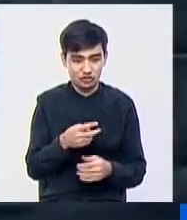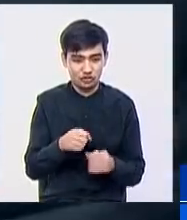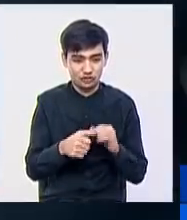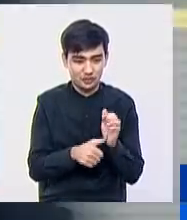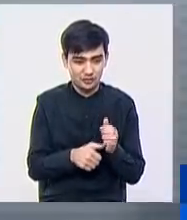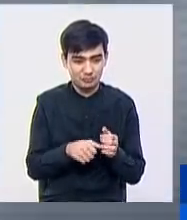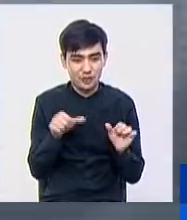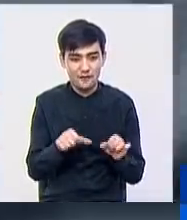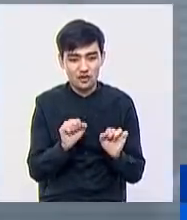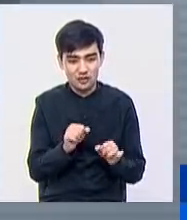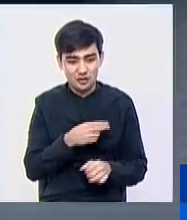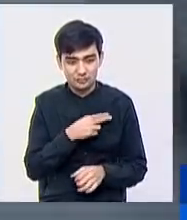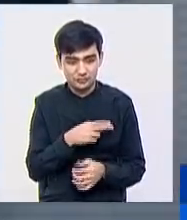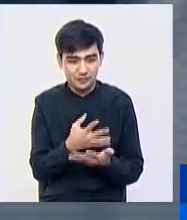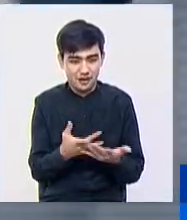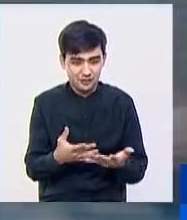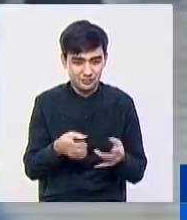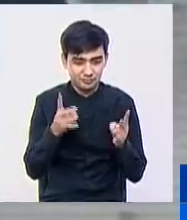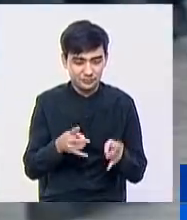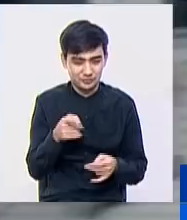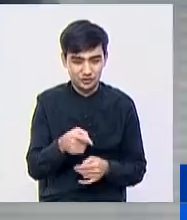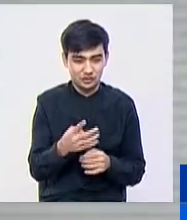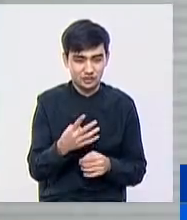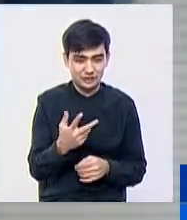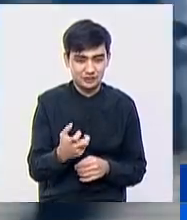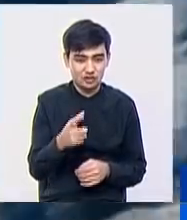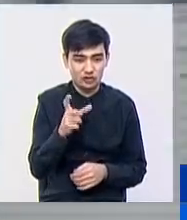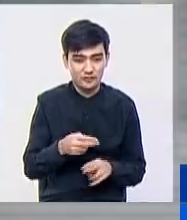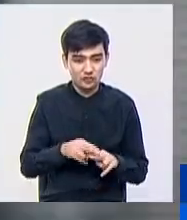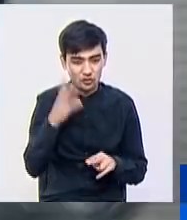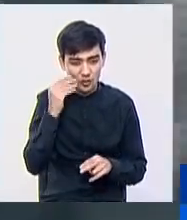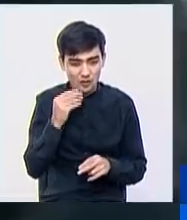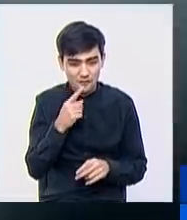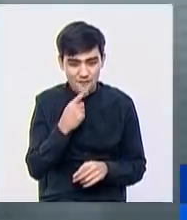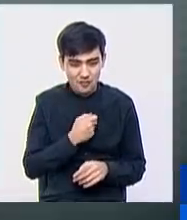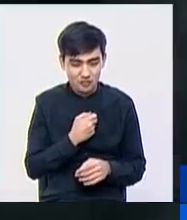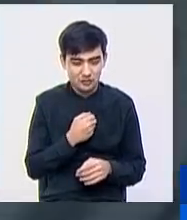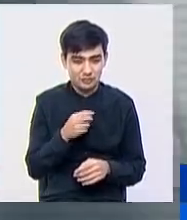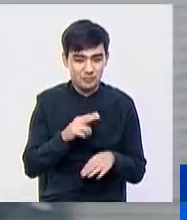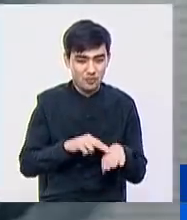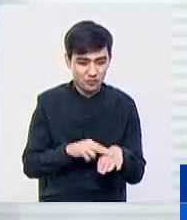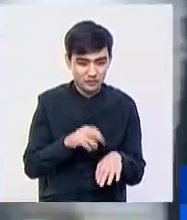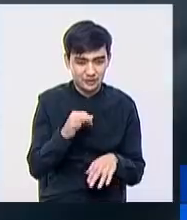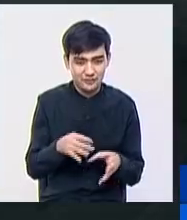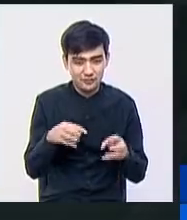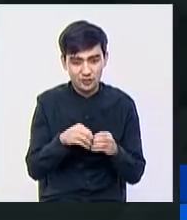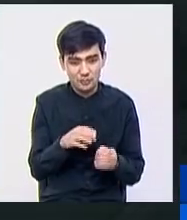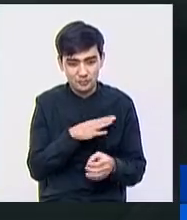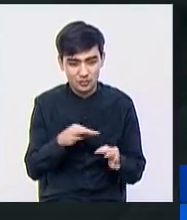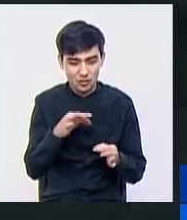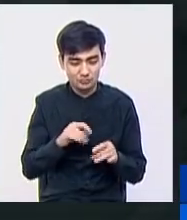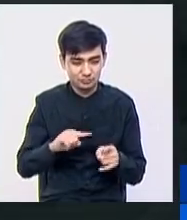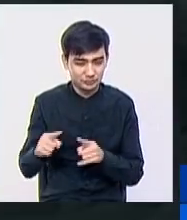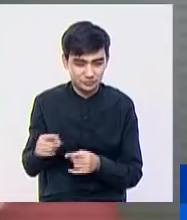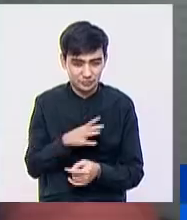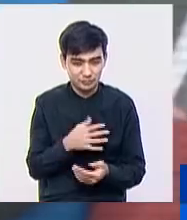правоохранителей. Различные ранения получили 1300 человек из числа военнослужащих Национальной гвардии и полицейских. Всего в ходе беспорядков задержали